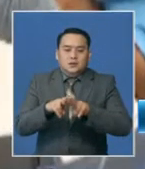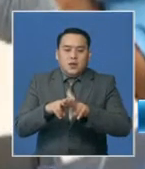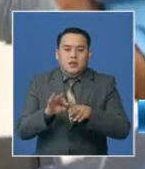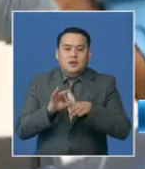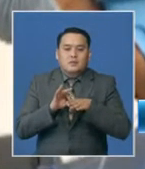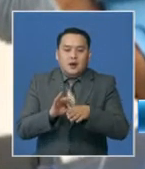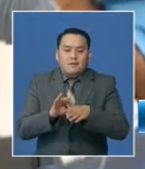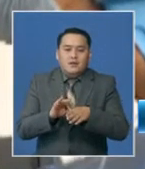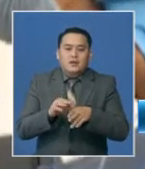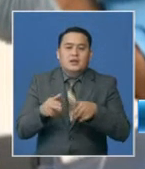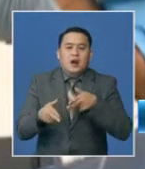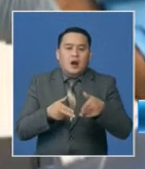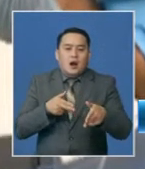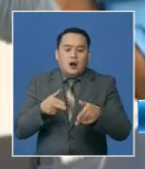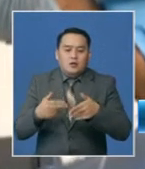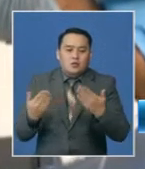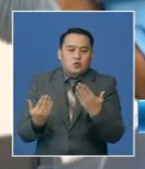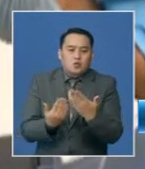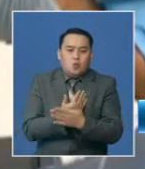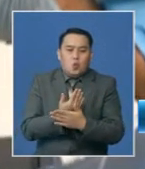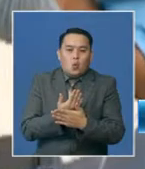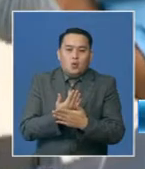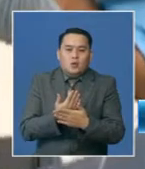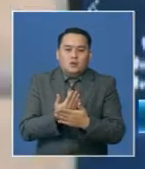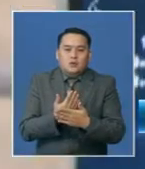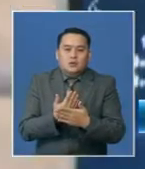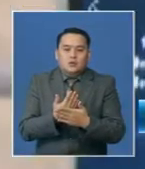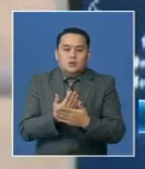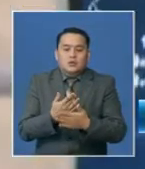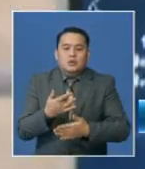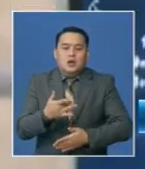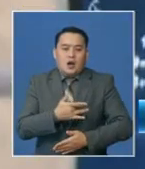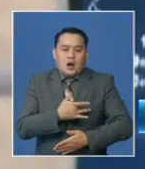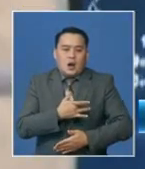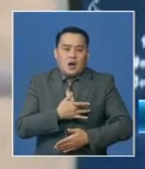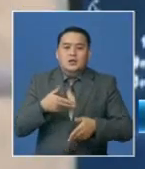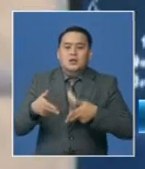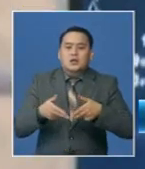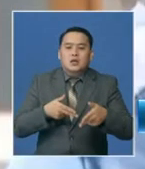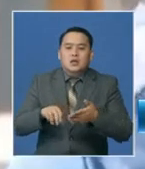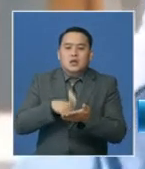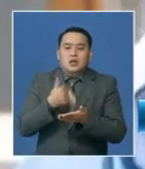и новые люди. Напомним, до Дня независимости поезд побывает во всех регионах страны.